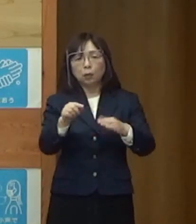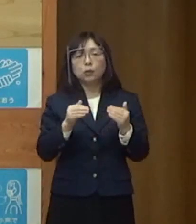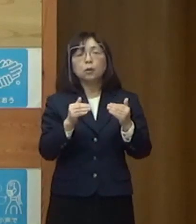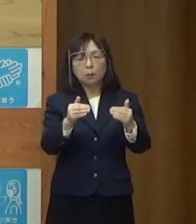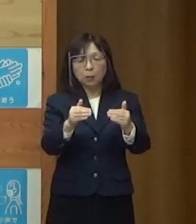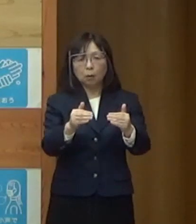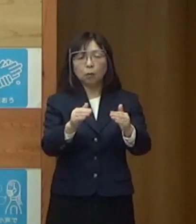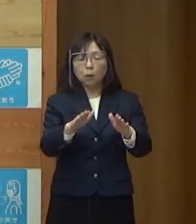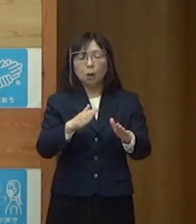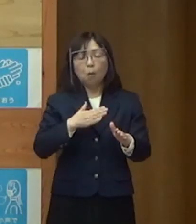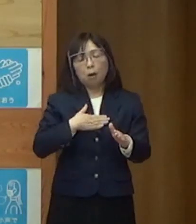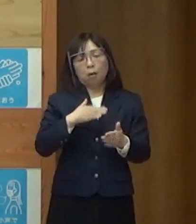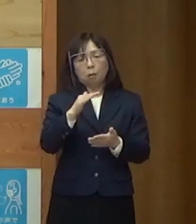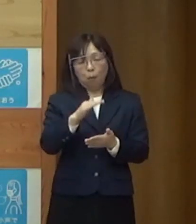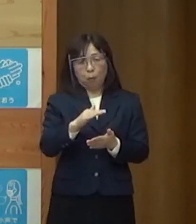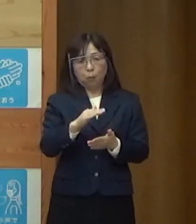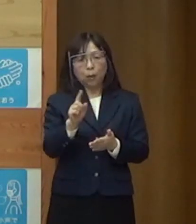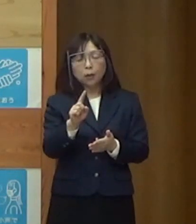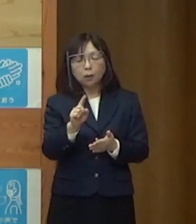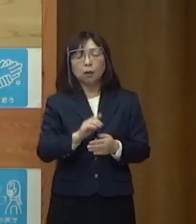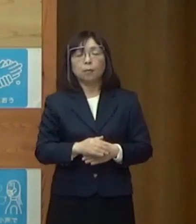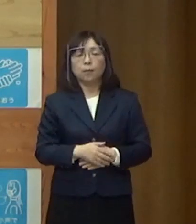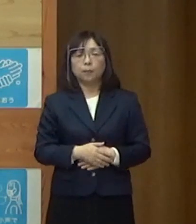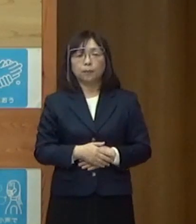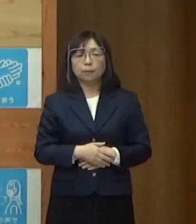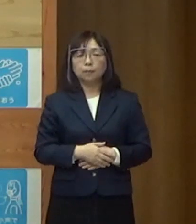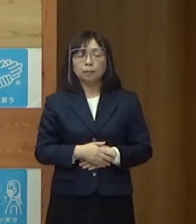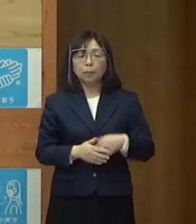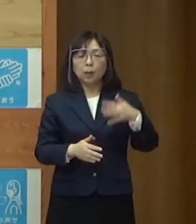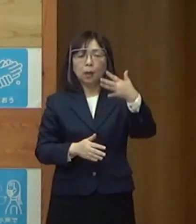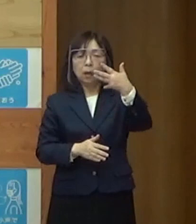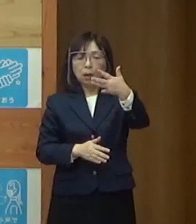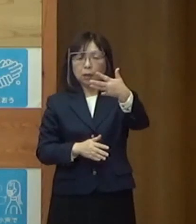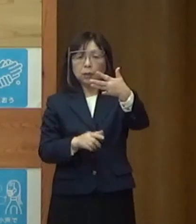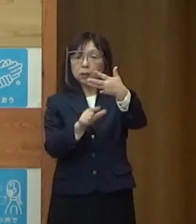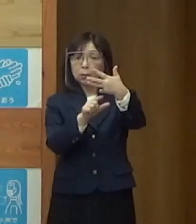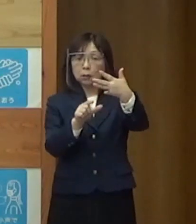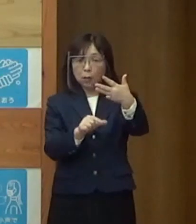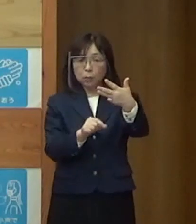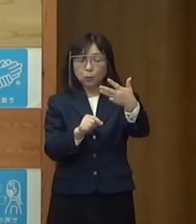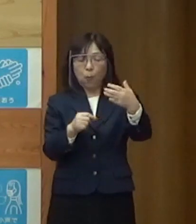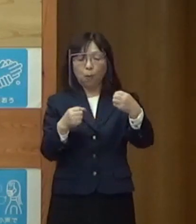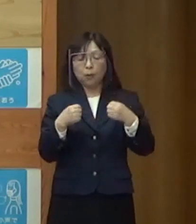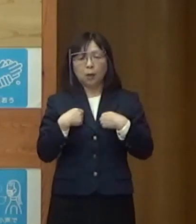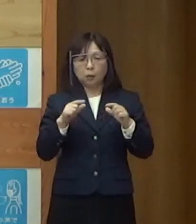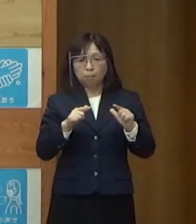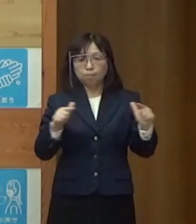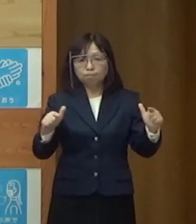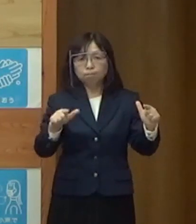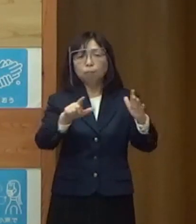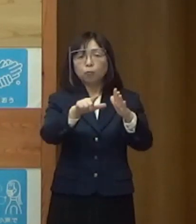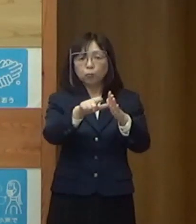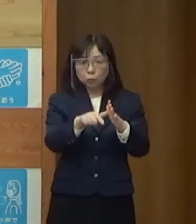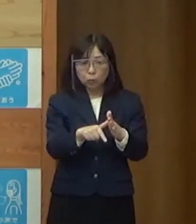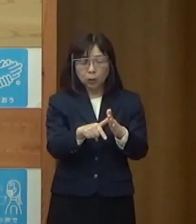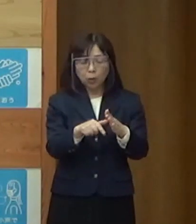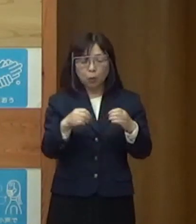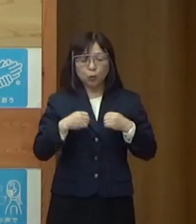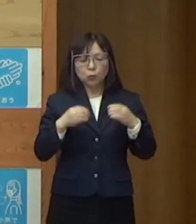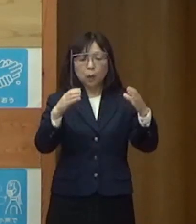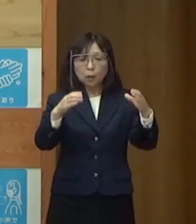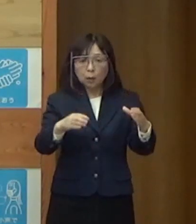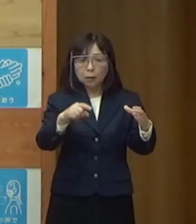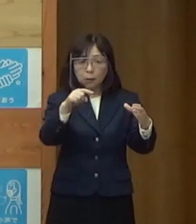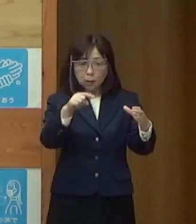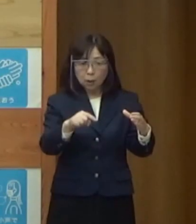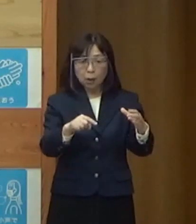その中で分かったことといたしましては、8月の感染拡大期に起こった集団感染